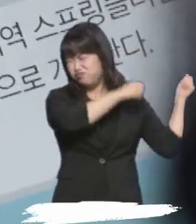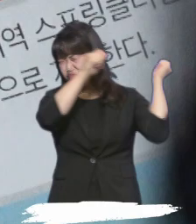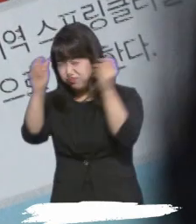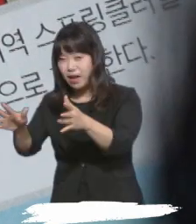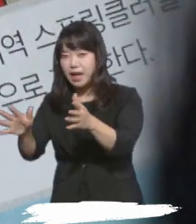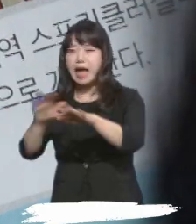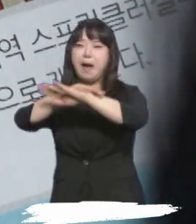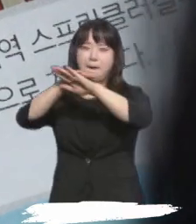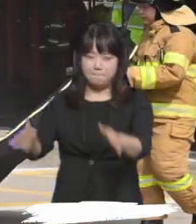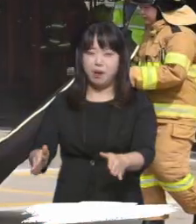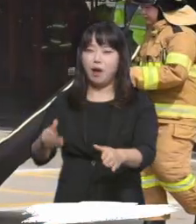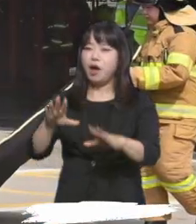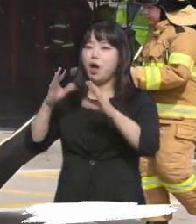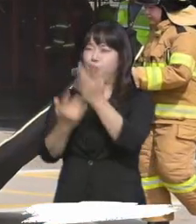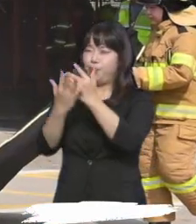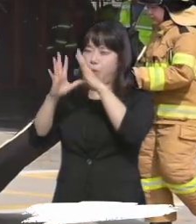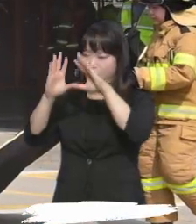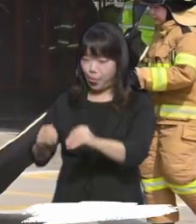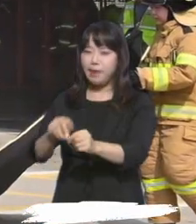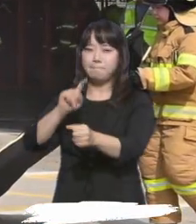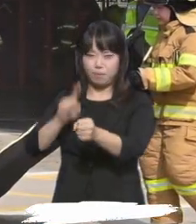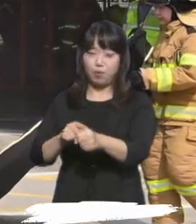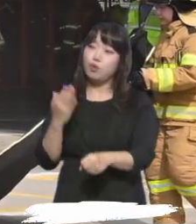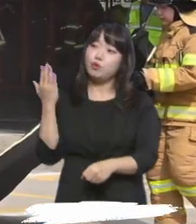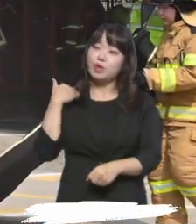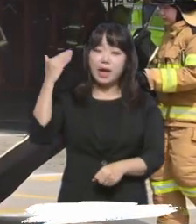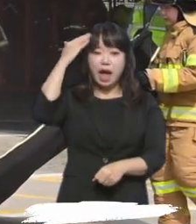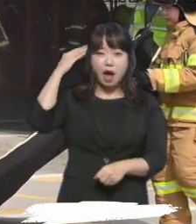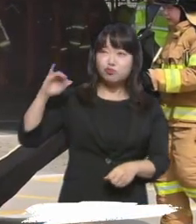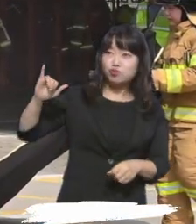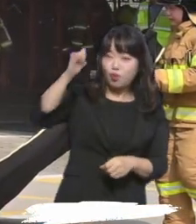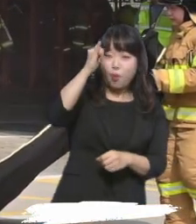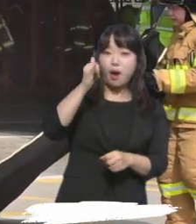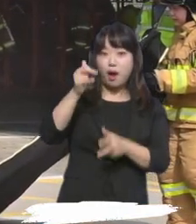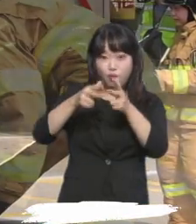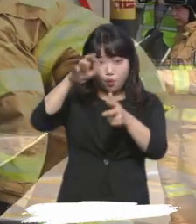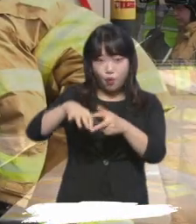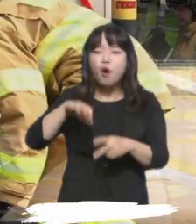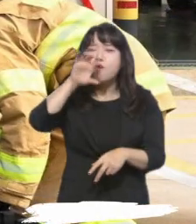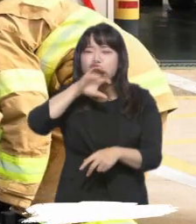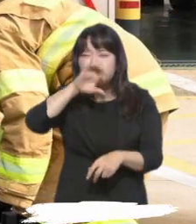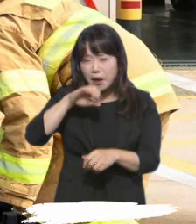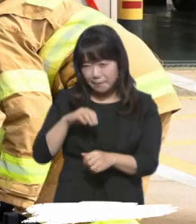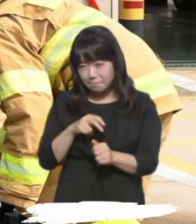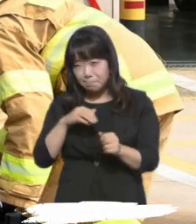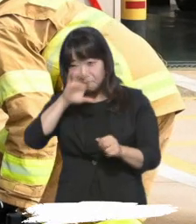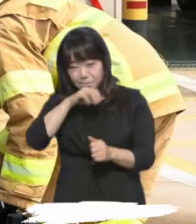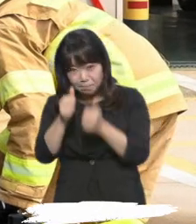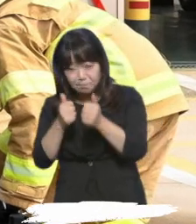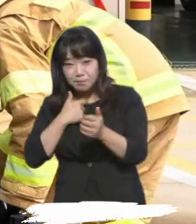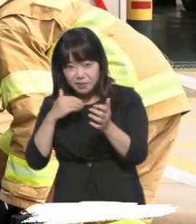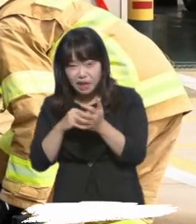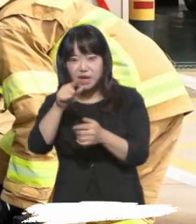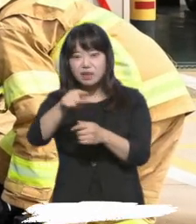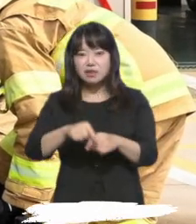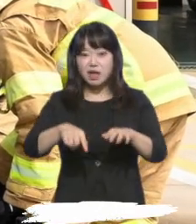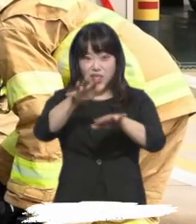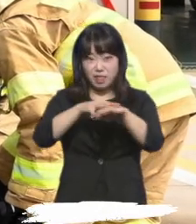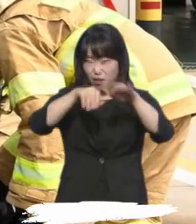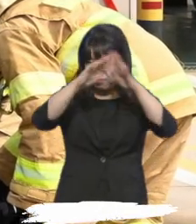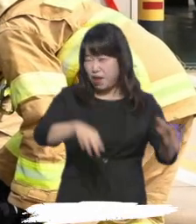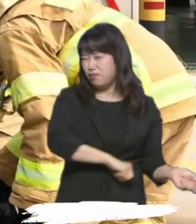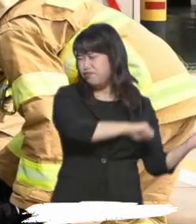평가받아섭니다. 한국공항공사가 최근 전기차 화재를 진압하는 훈련을 했는데 이때에도 질식 소화포가